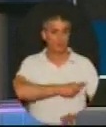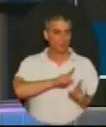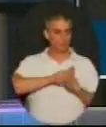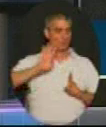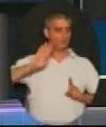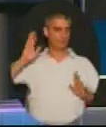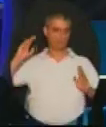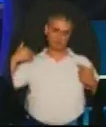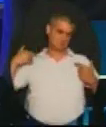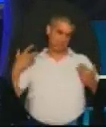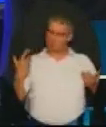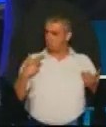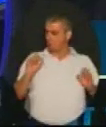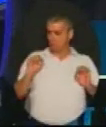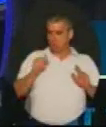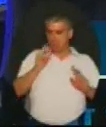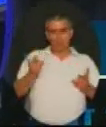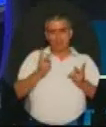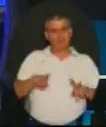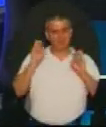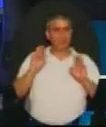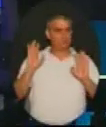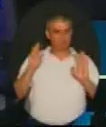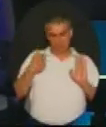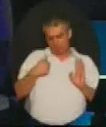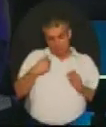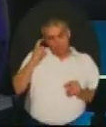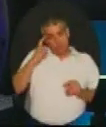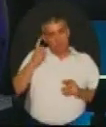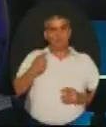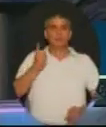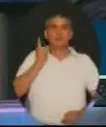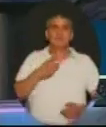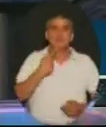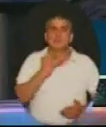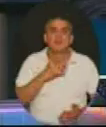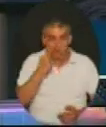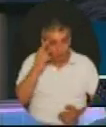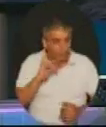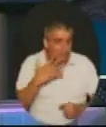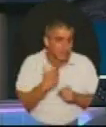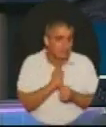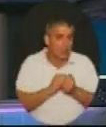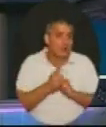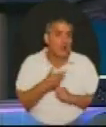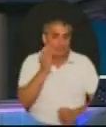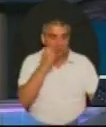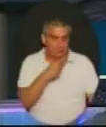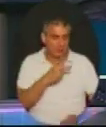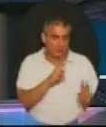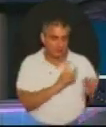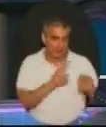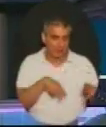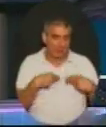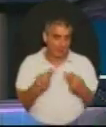ביבי נתניהו, אני בכלל לא אופורטוניסט שלא רוצה לחזור, אני האזרח המודאג. אני חייב שתשבור את המתח ותגיד לי, האם אתה חושב שזה יעבוד לו, ואהוד ברק בדרך